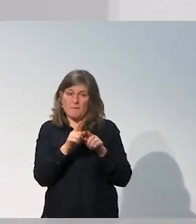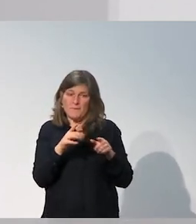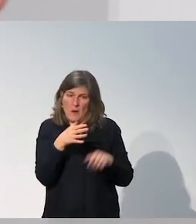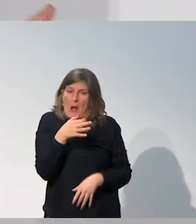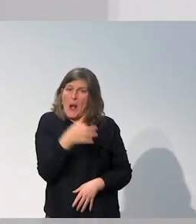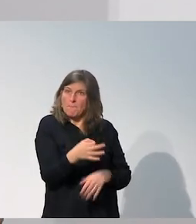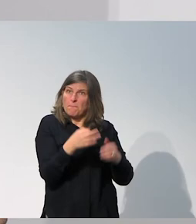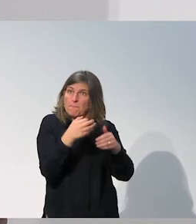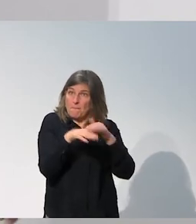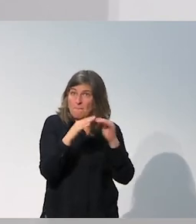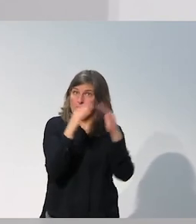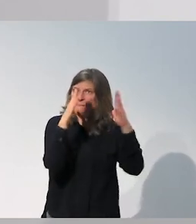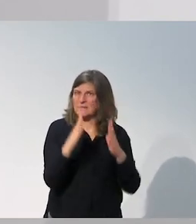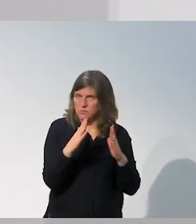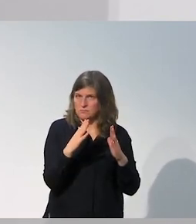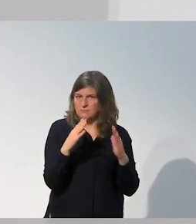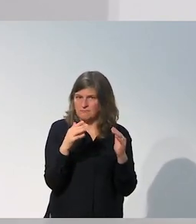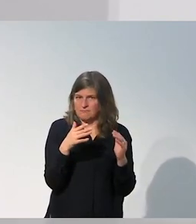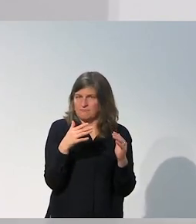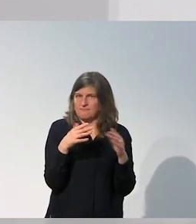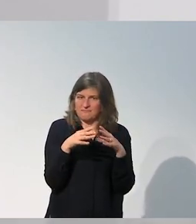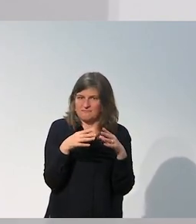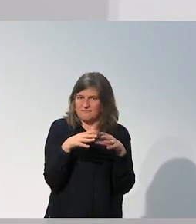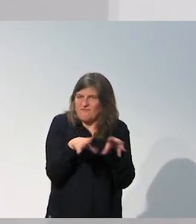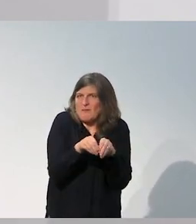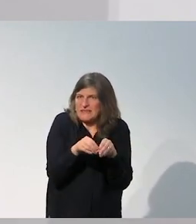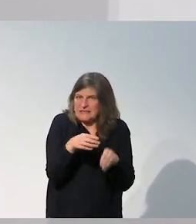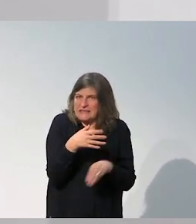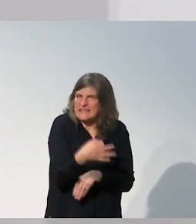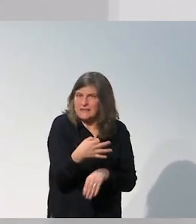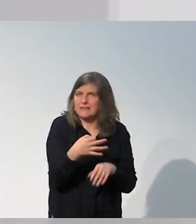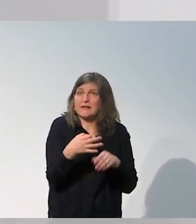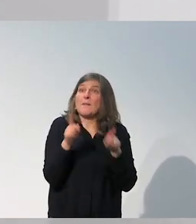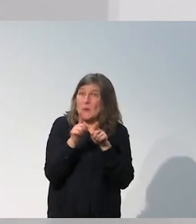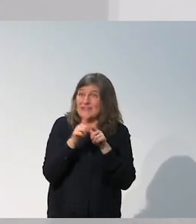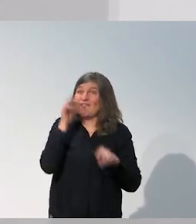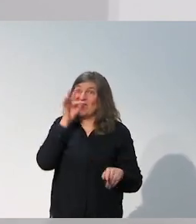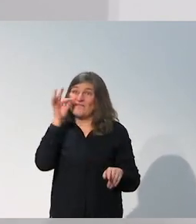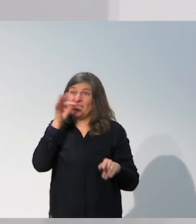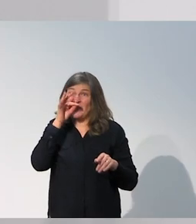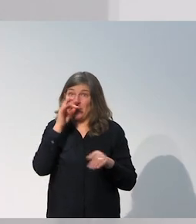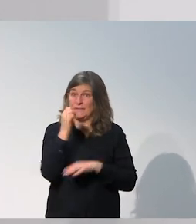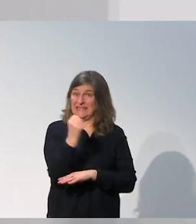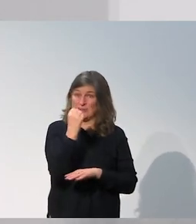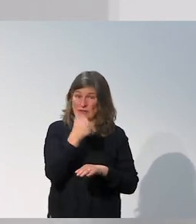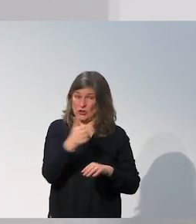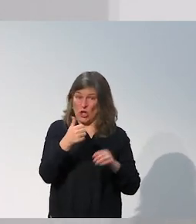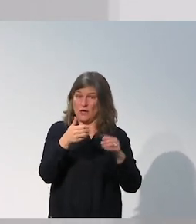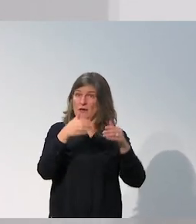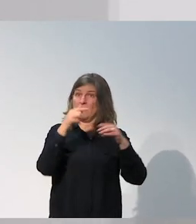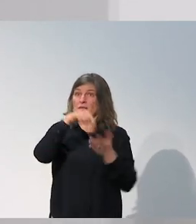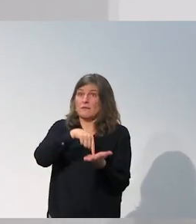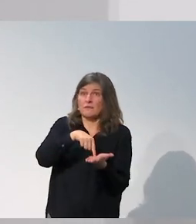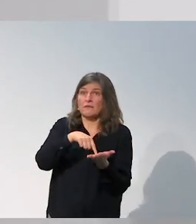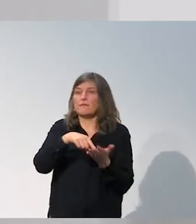familiale et des enfants est verrouillé par le fait que la ferme est complètement isolée. Elle n'est pas dans un hameau, elle n'est pas dans un